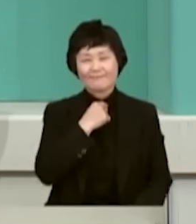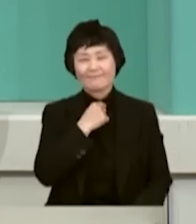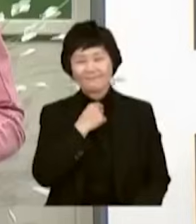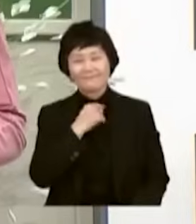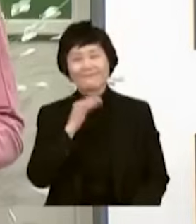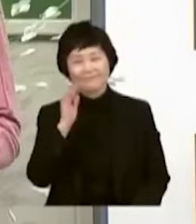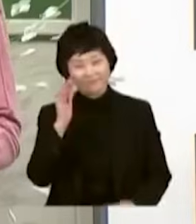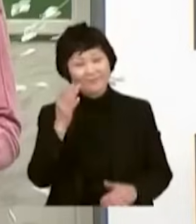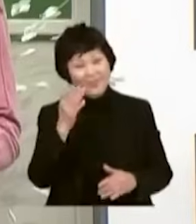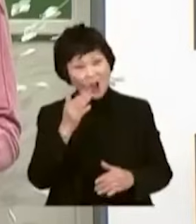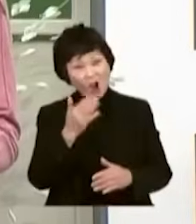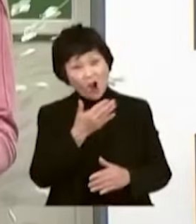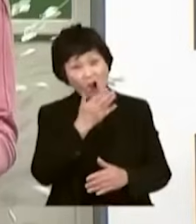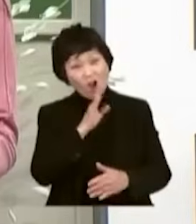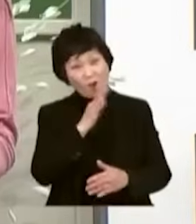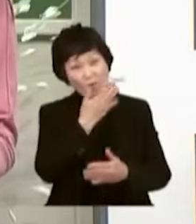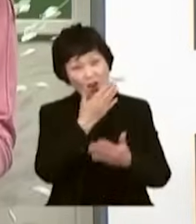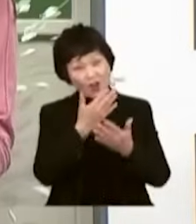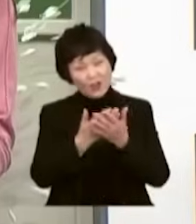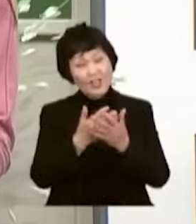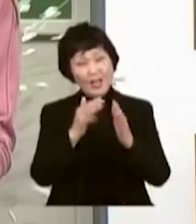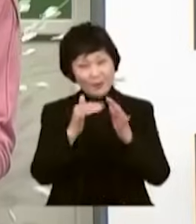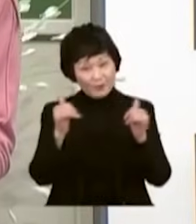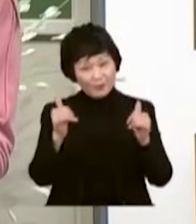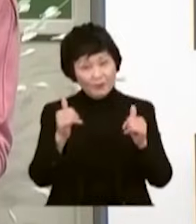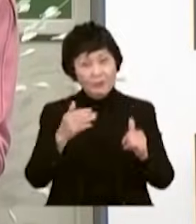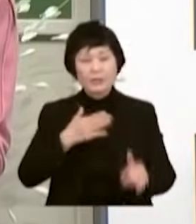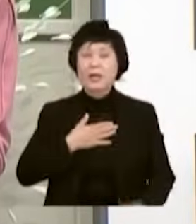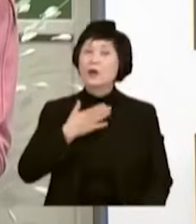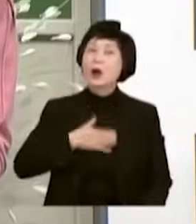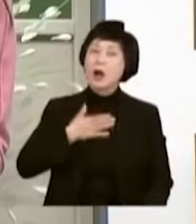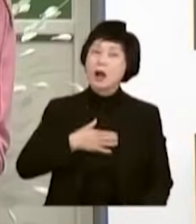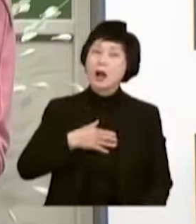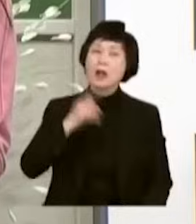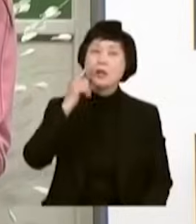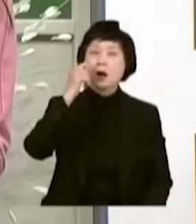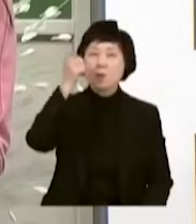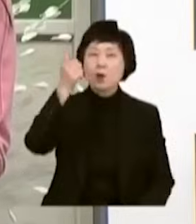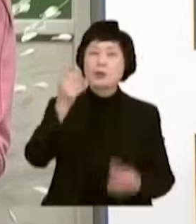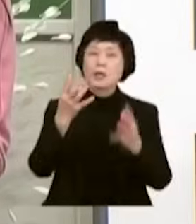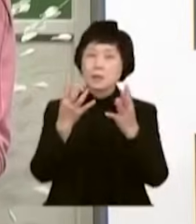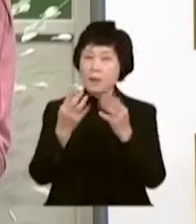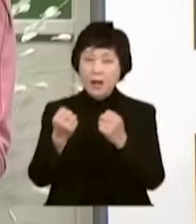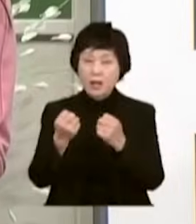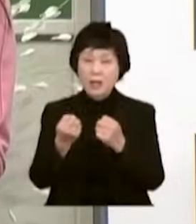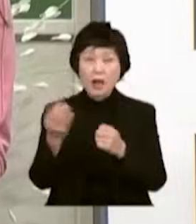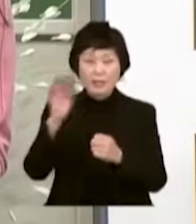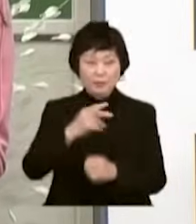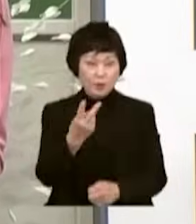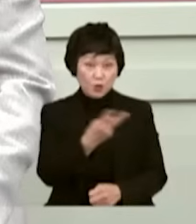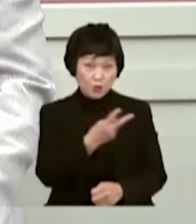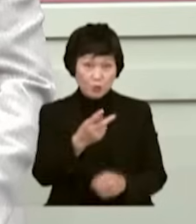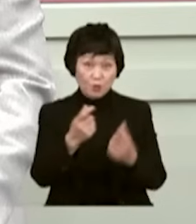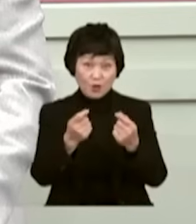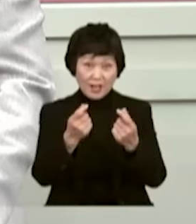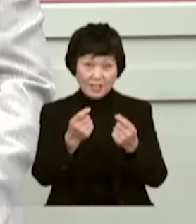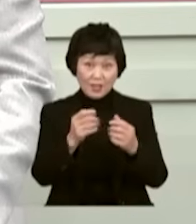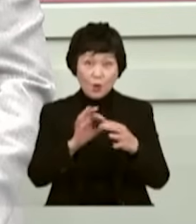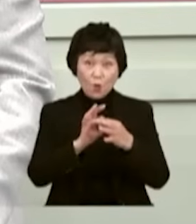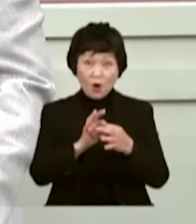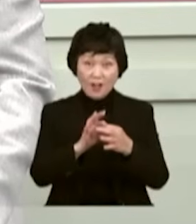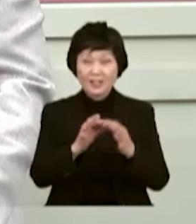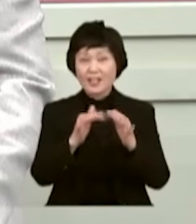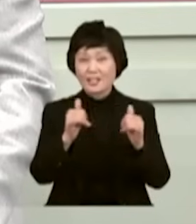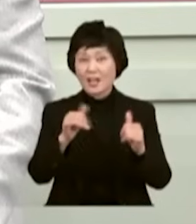조용구 씨가 계속 잘 되시잖아요. 그러니까 저도요 사실은 아는 목사님은 많거든요. 근데 두 분 같은 사이는 없어. 그러니까요. 아까 중학교